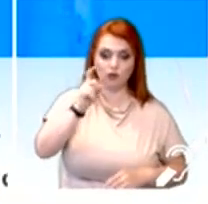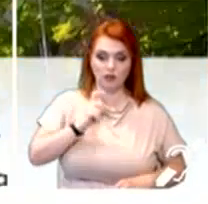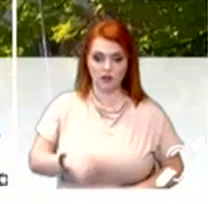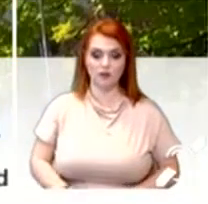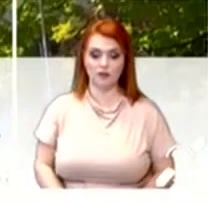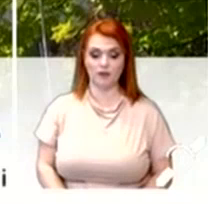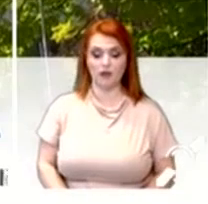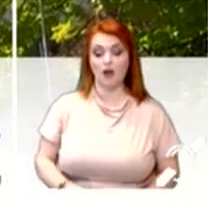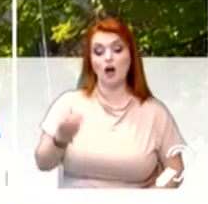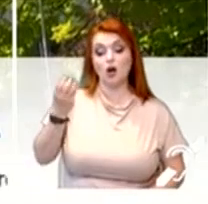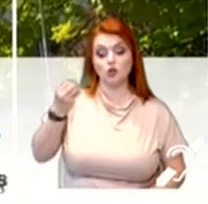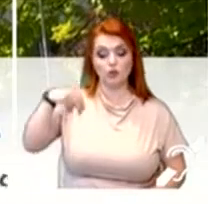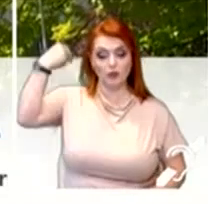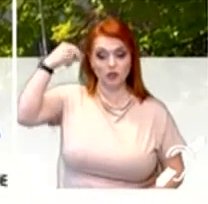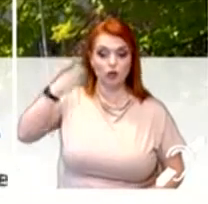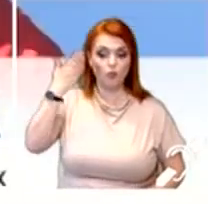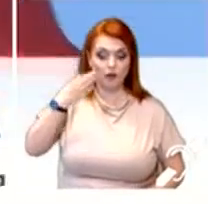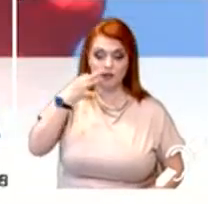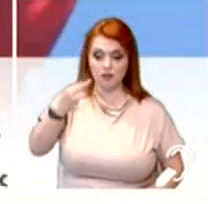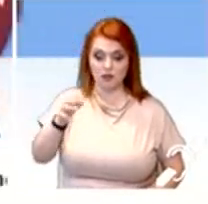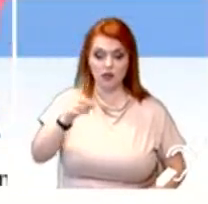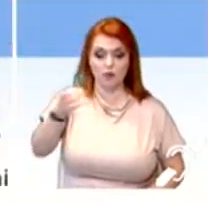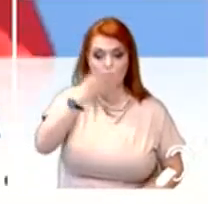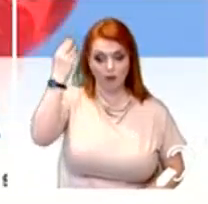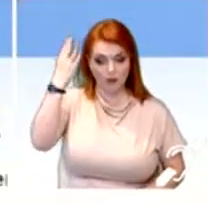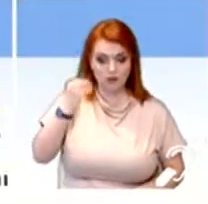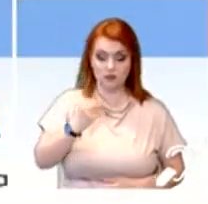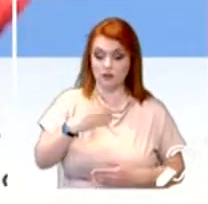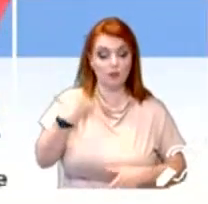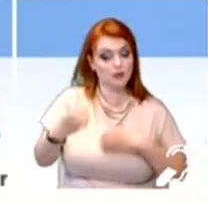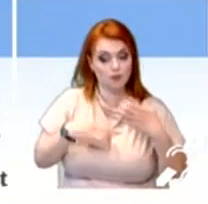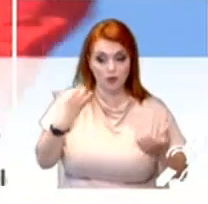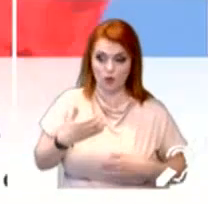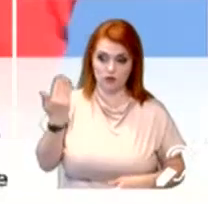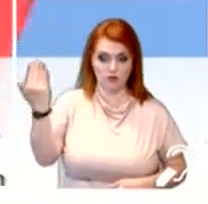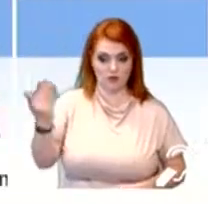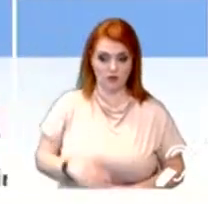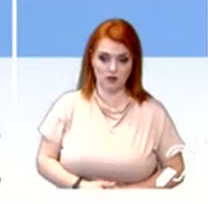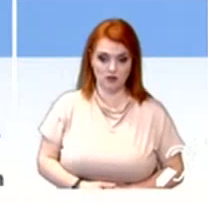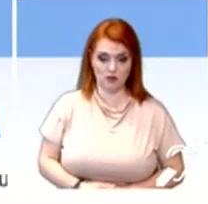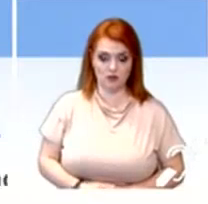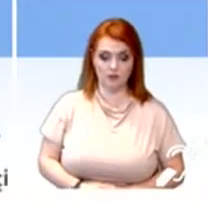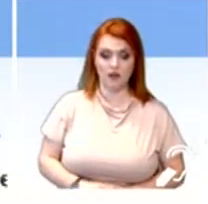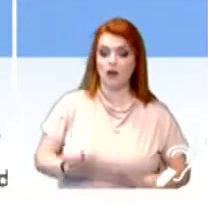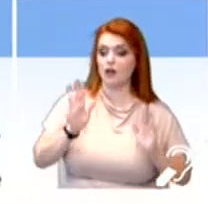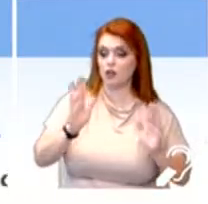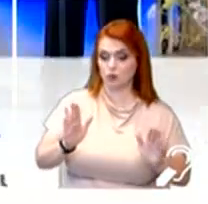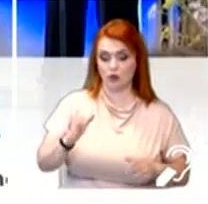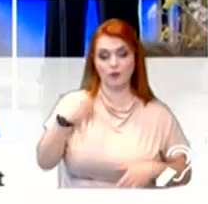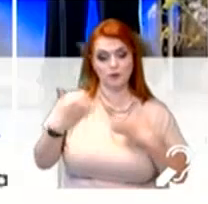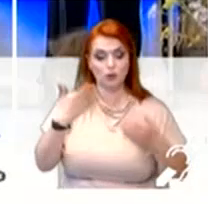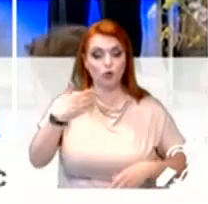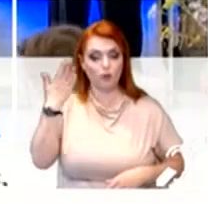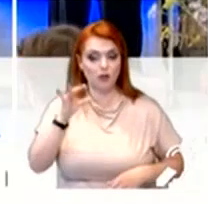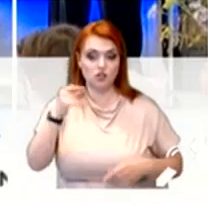connected. Klaus Iohannis a mai declarat că Republica Moldova reprezintă o preocupare personală importantă, la fel și pentru partenerii